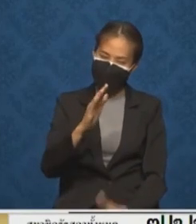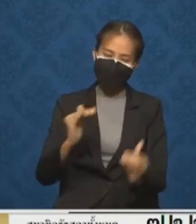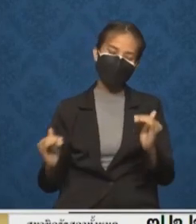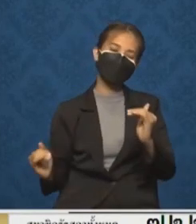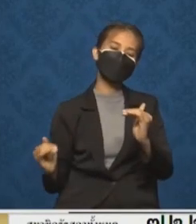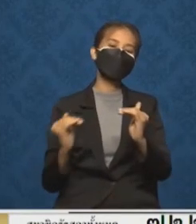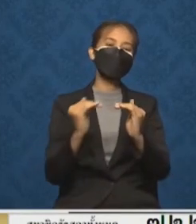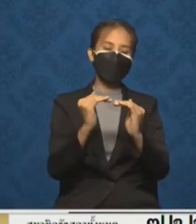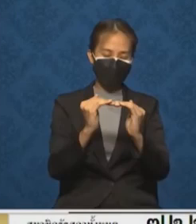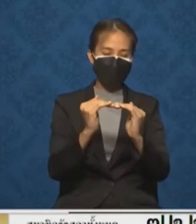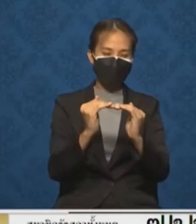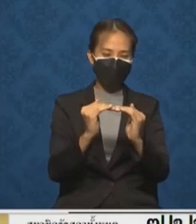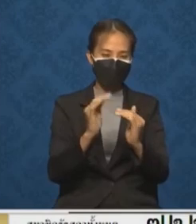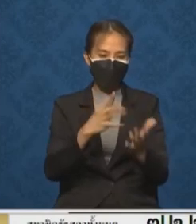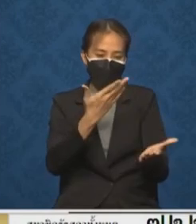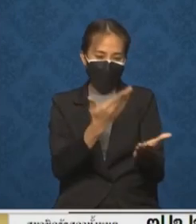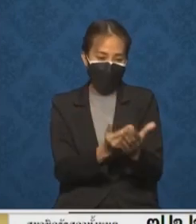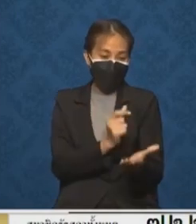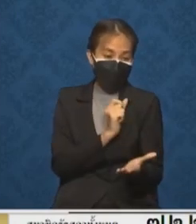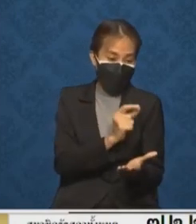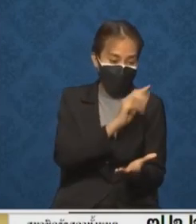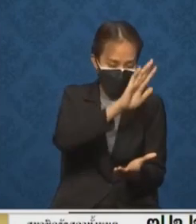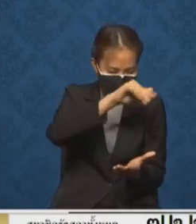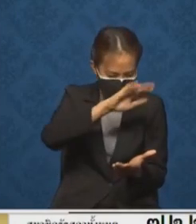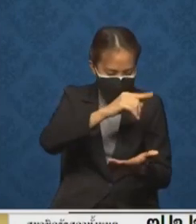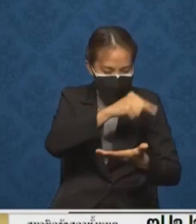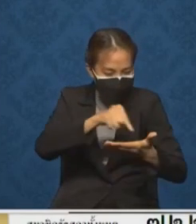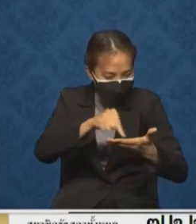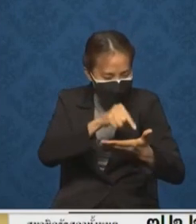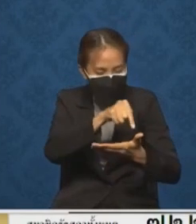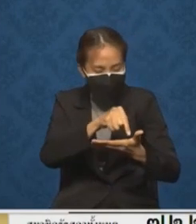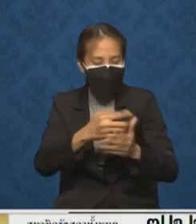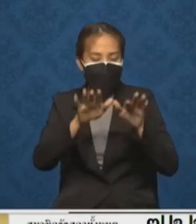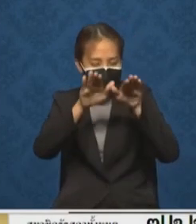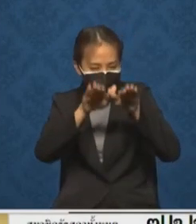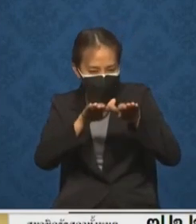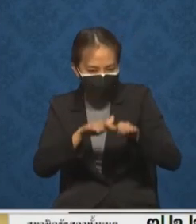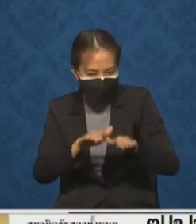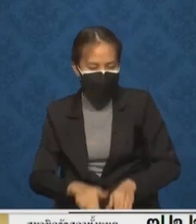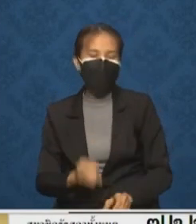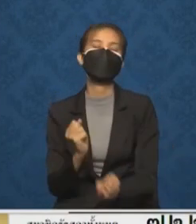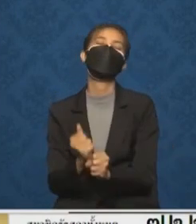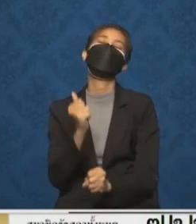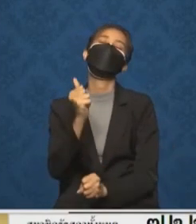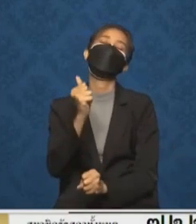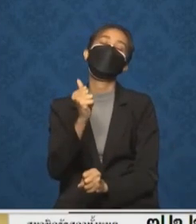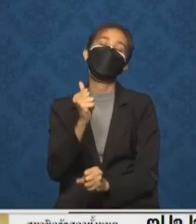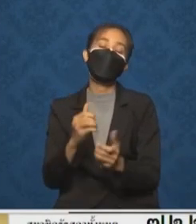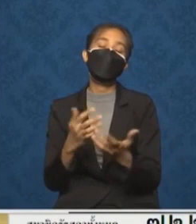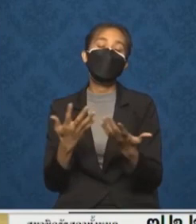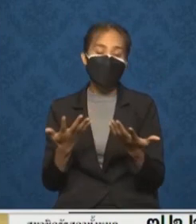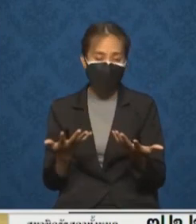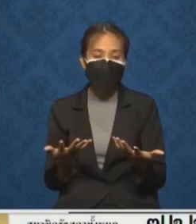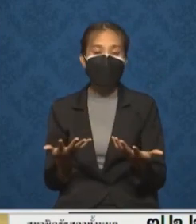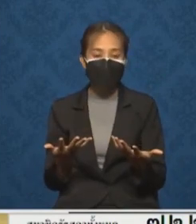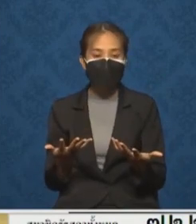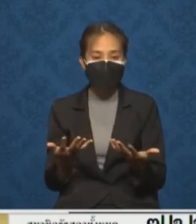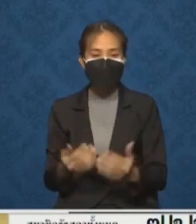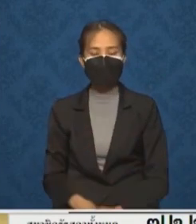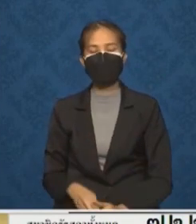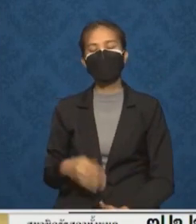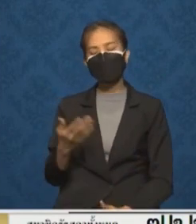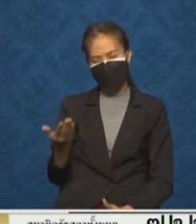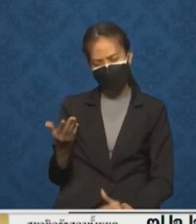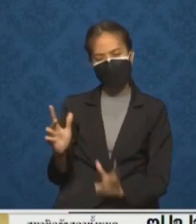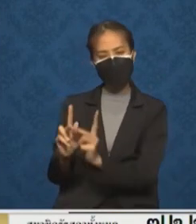สามารถลดการซื้อสิทธิ์ขายเสียงให้น้อยลงให้มากที่สุดเท่าที่จะมากได้เพียงเท่านี้ท่านคณะกรรม